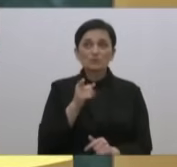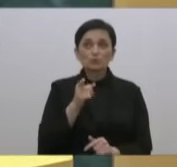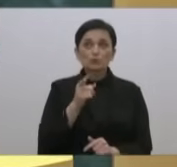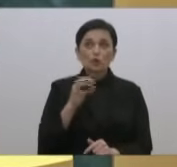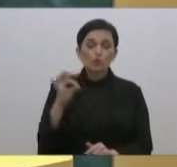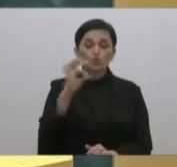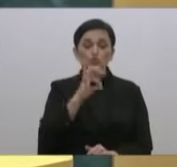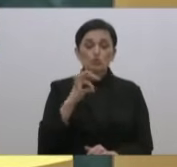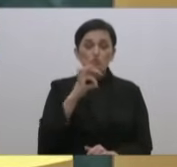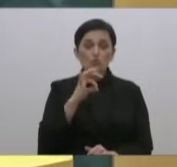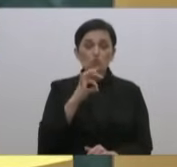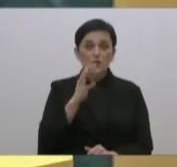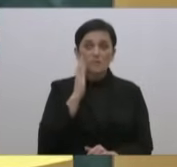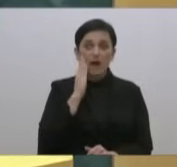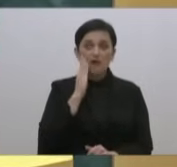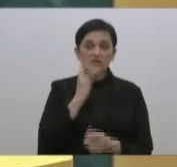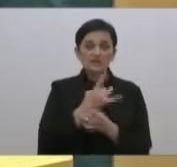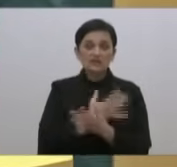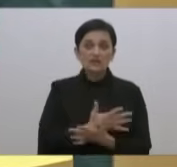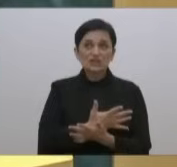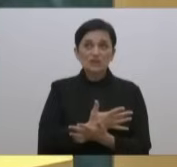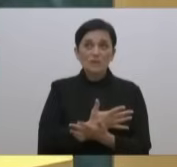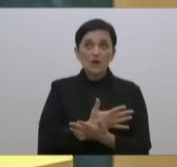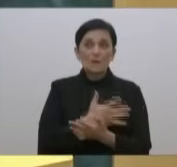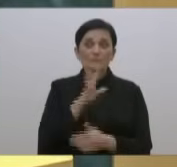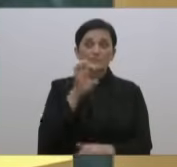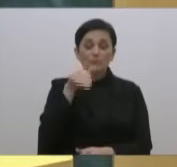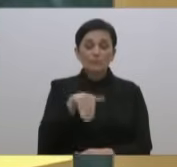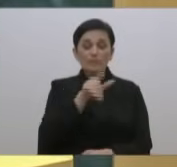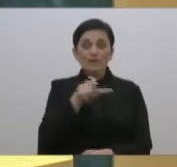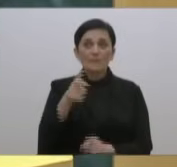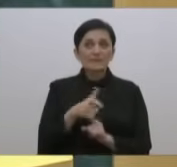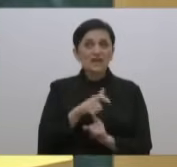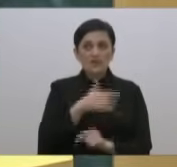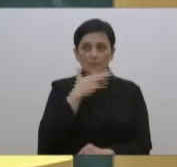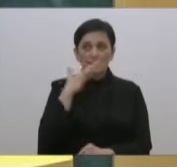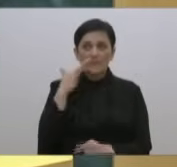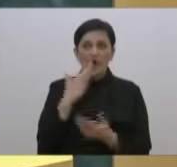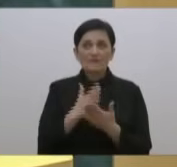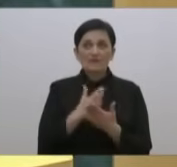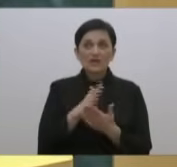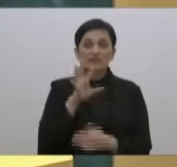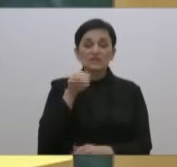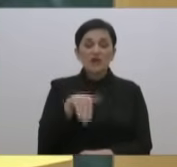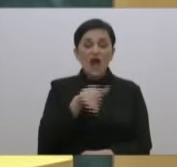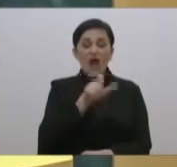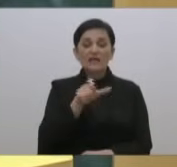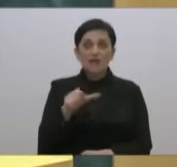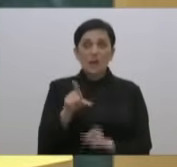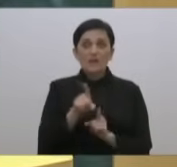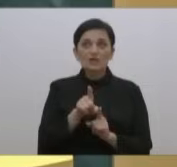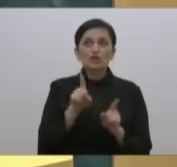sanam nuli არ გახდება მართლაც სიღარიბე. Იმიტომ რომ 9.5 მილიონი ადამიანი ძალიან ბევრია. Da, imi nachevar milion